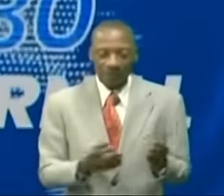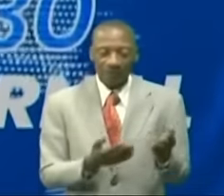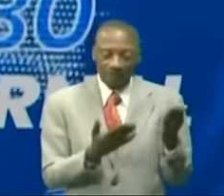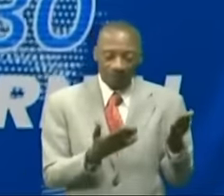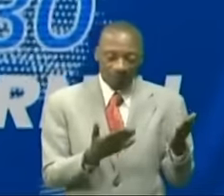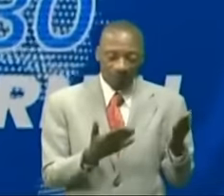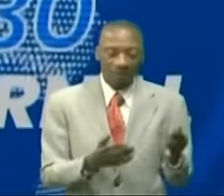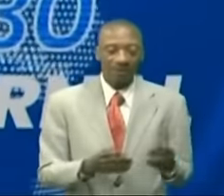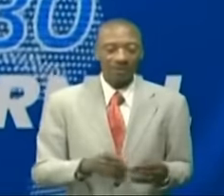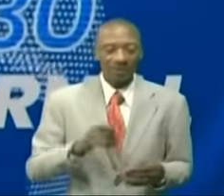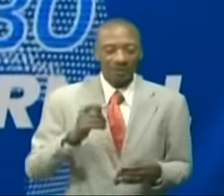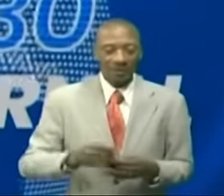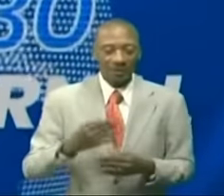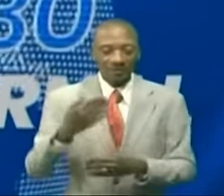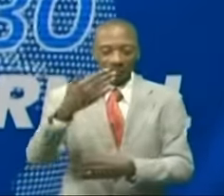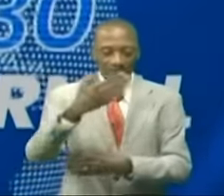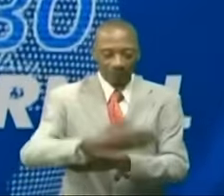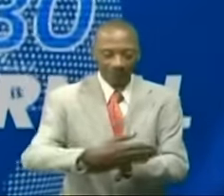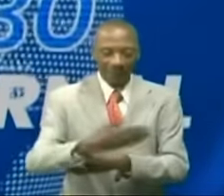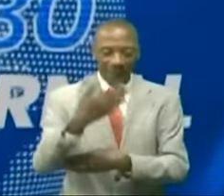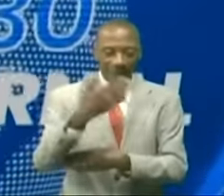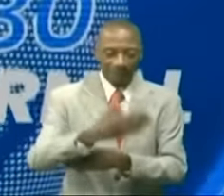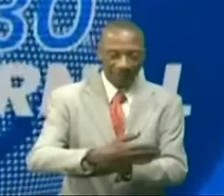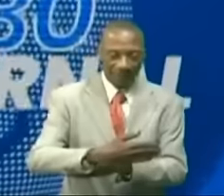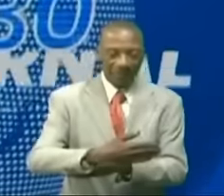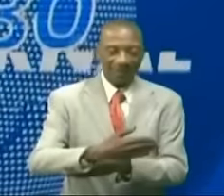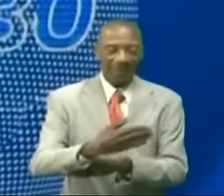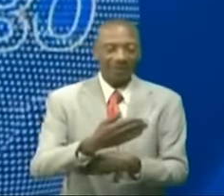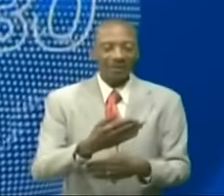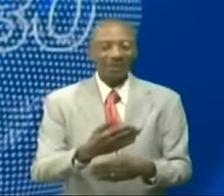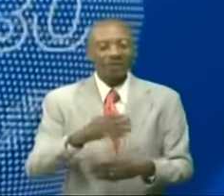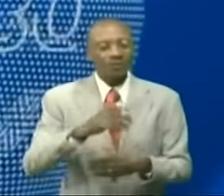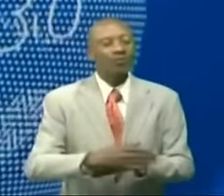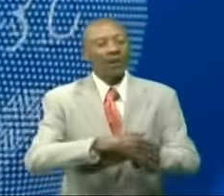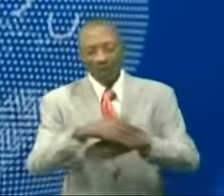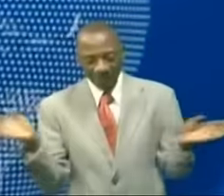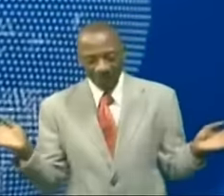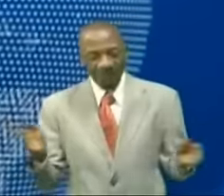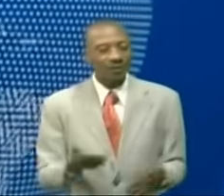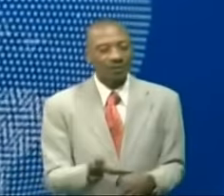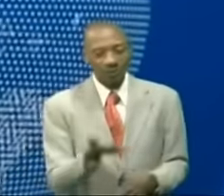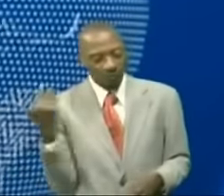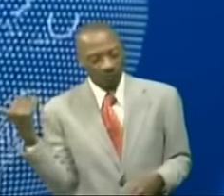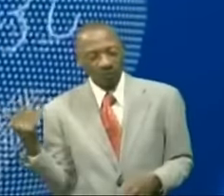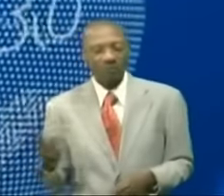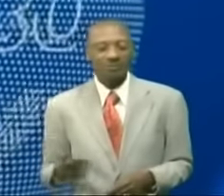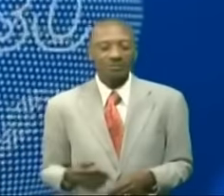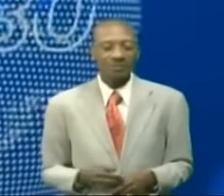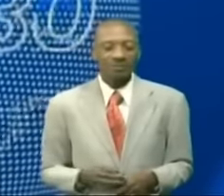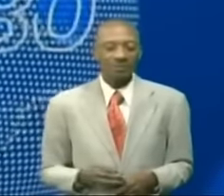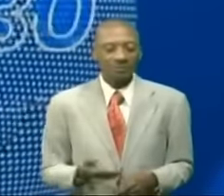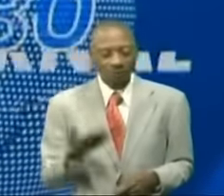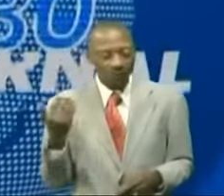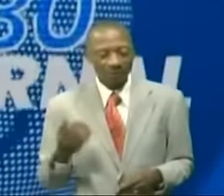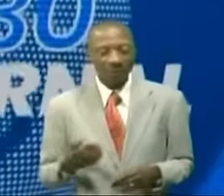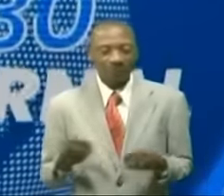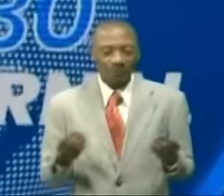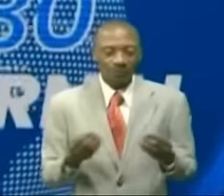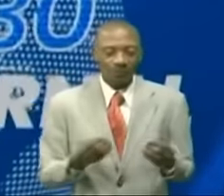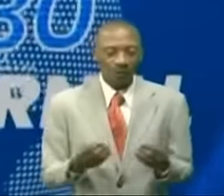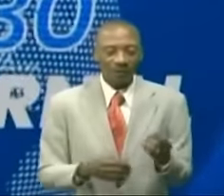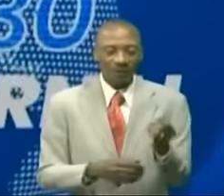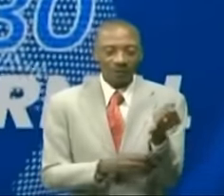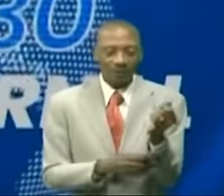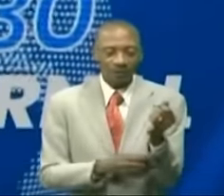barrières illégales par le gouverneur militaire. Au chapitre de réaction, Pierre Wonga, élu de Mahagui, tient à son implication sans faille